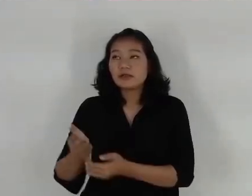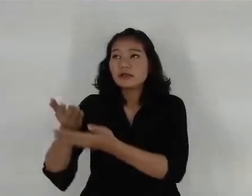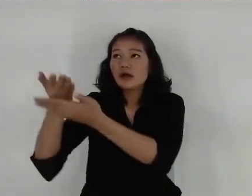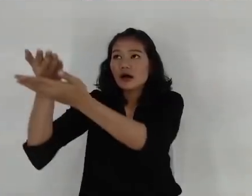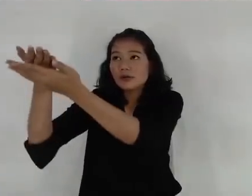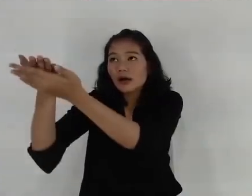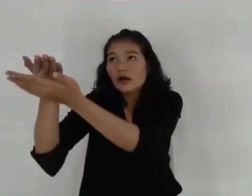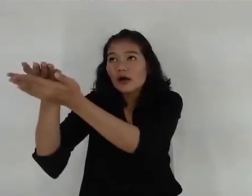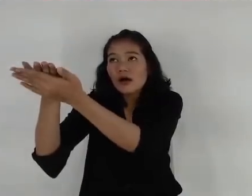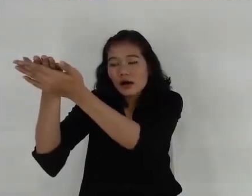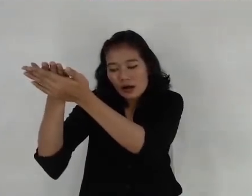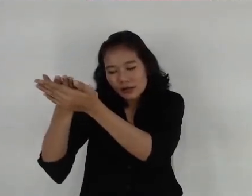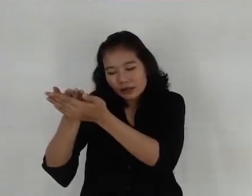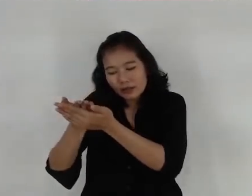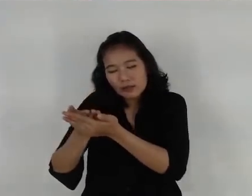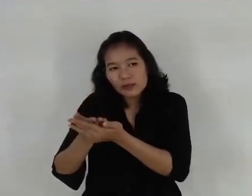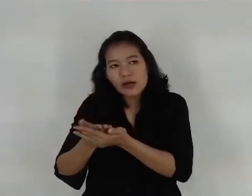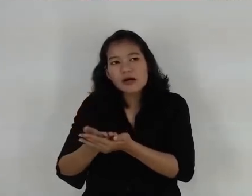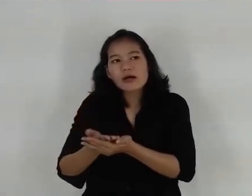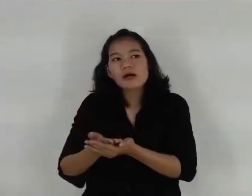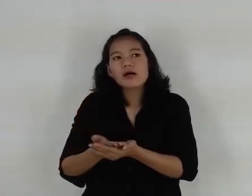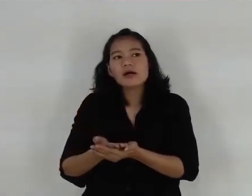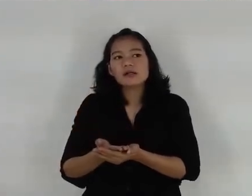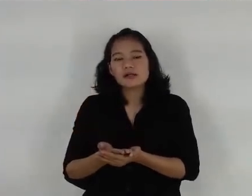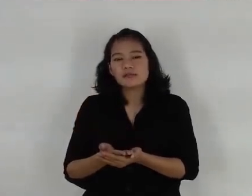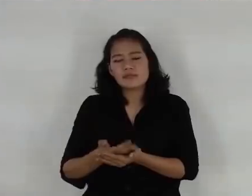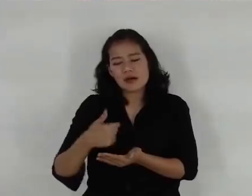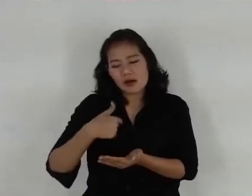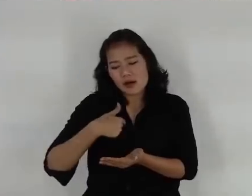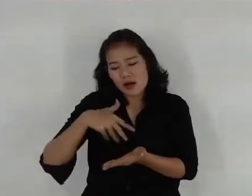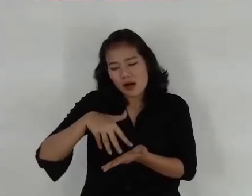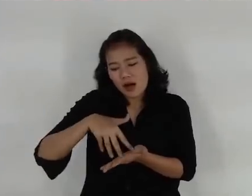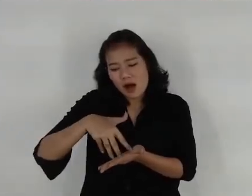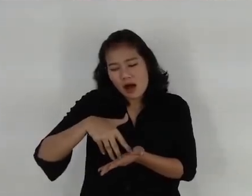brikan doaku yang